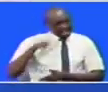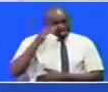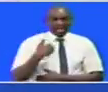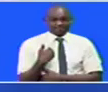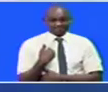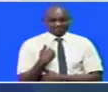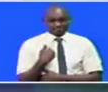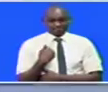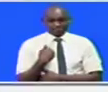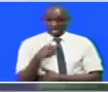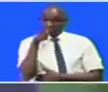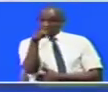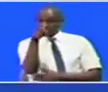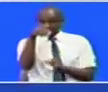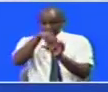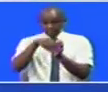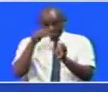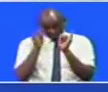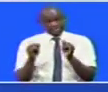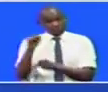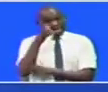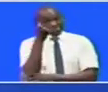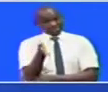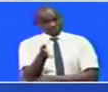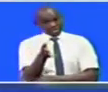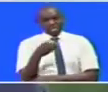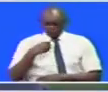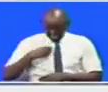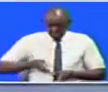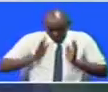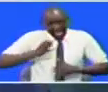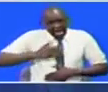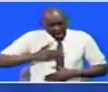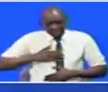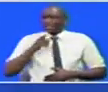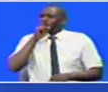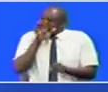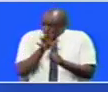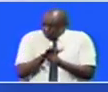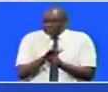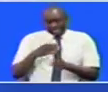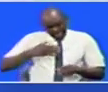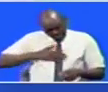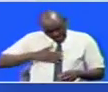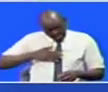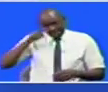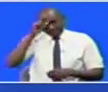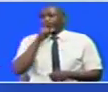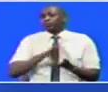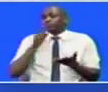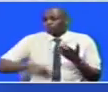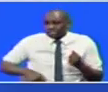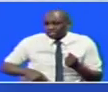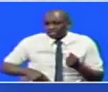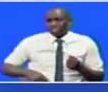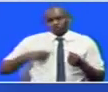are making these investments in a deliberate move to fulfill the promise by my administration to